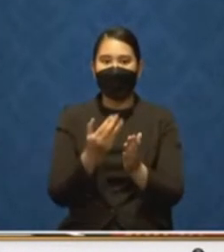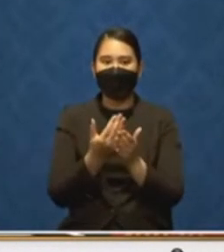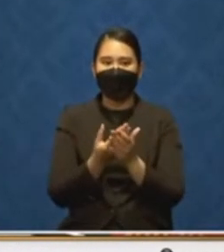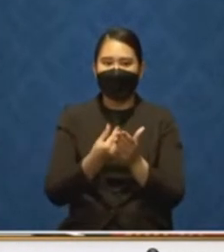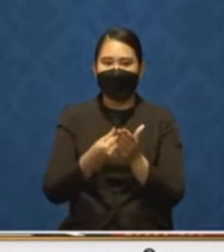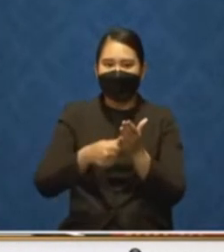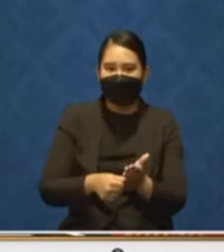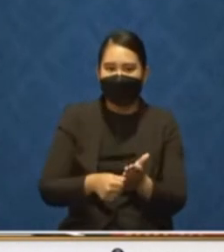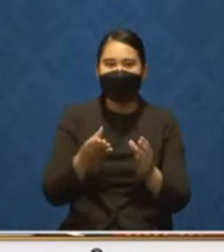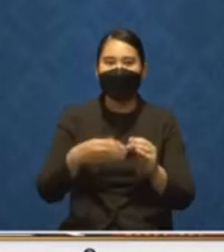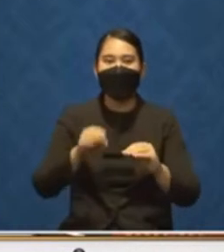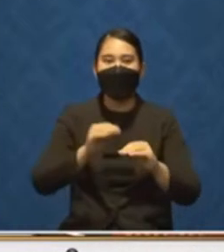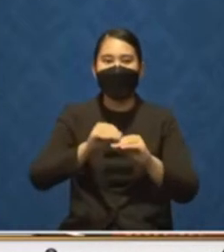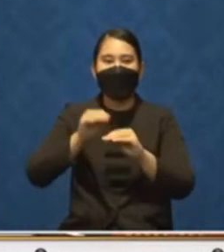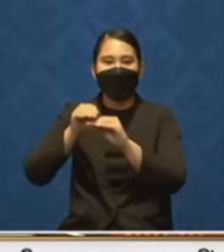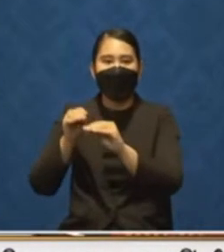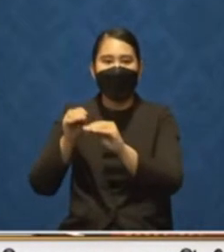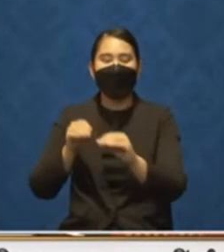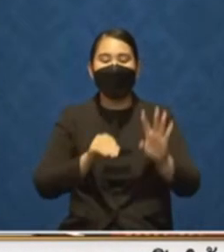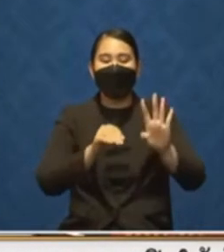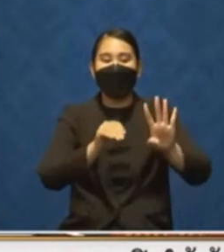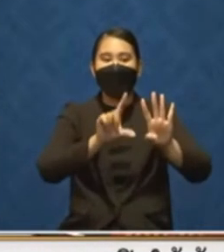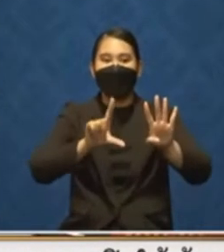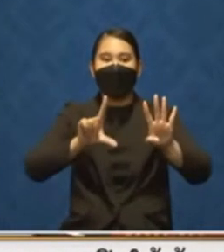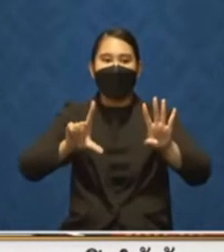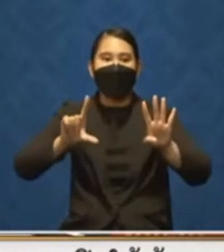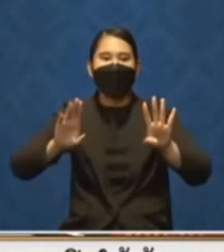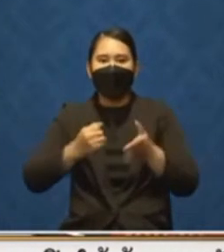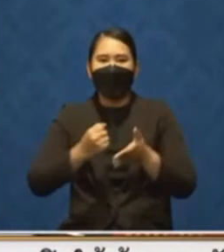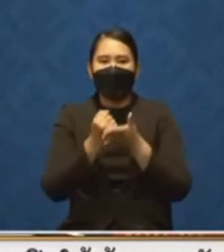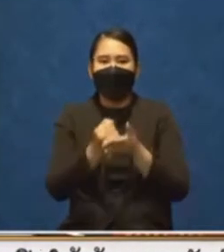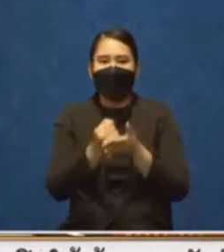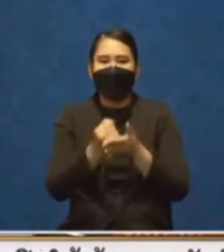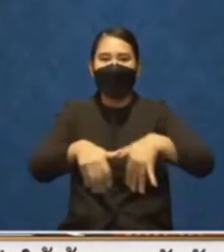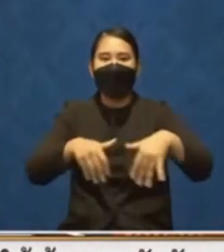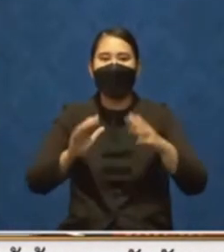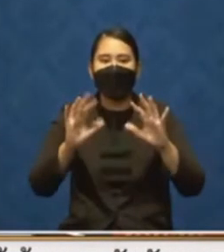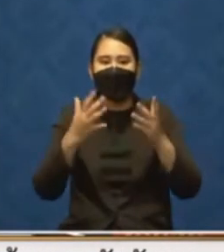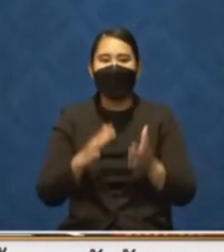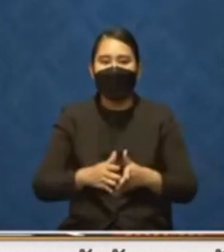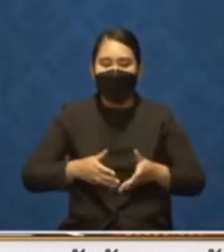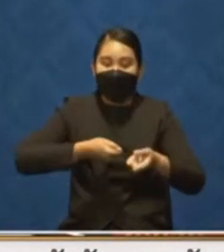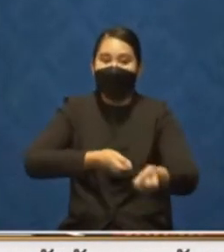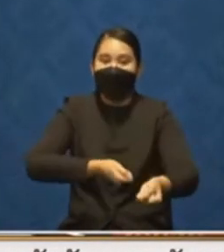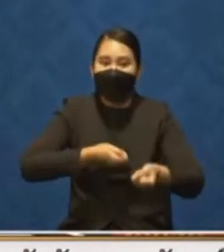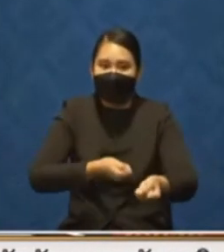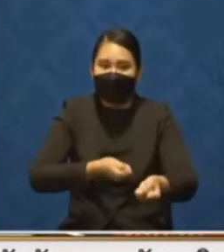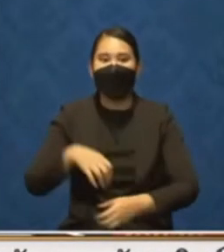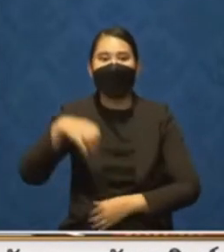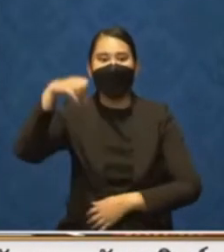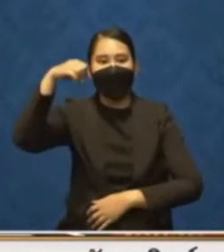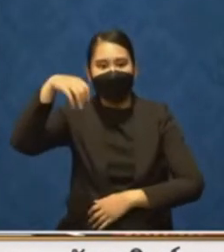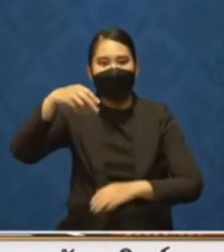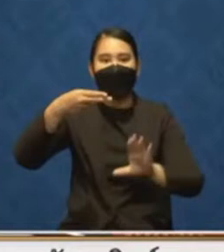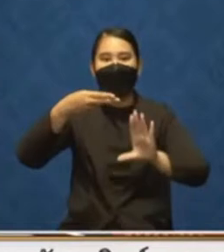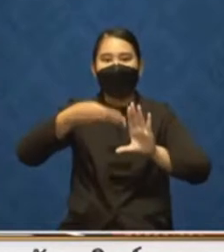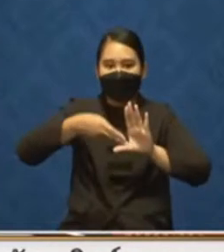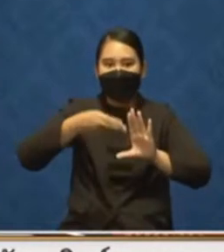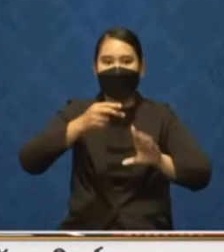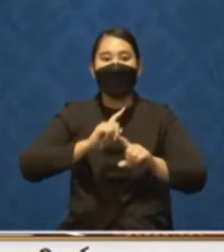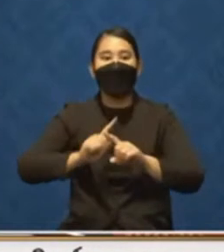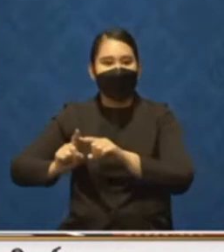ยังไม่ได้รับกันตอบปัญหาของพี่น้องประชาชนอย่างใดไม่ว่าจะเป็นเรื่องของภาคการเกษตรไม่ว่าจะเป็นเรื่องของพลังงานไม่ว่าจะเป็นเรื่องของไฟฟ้า